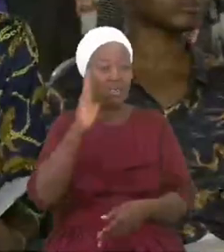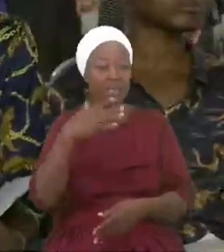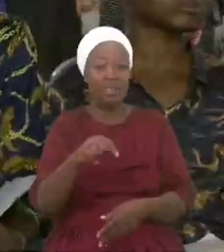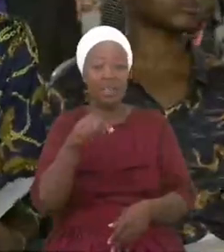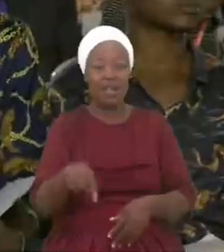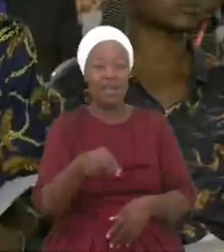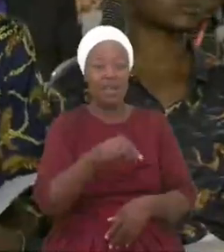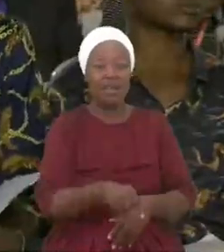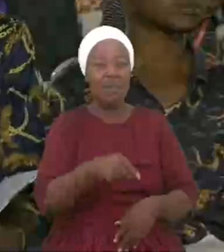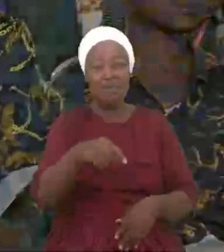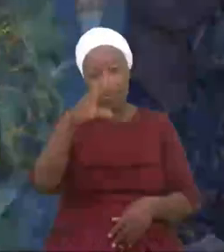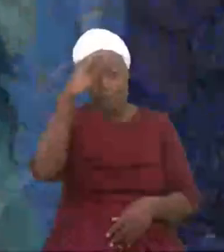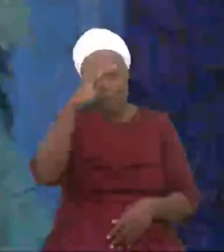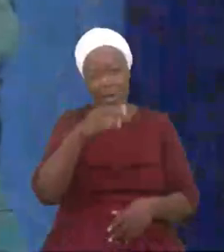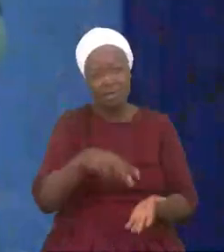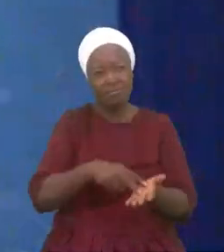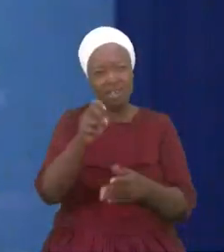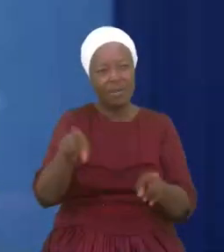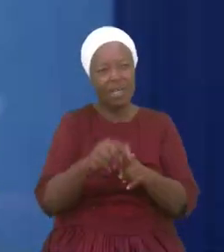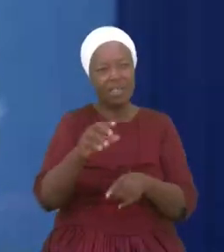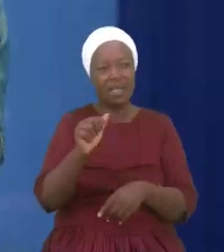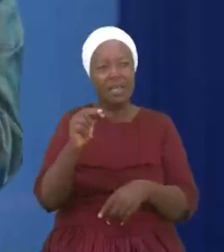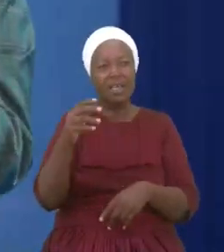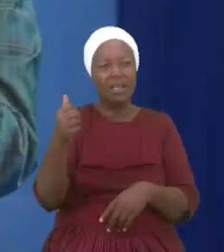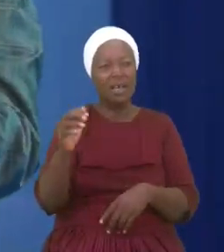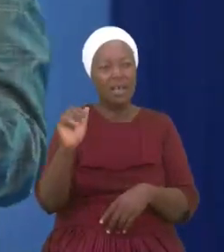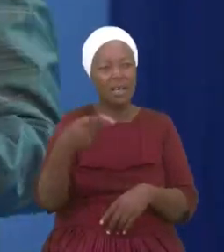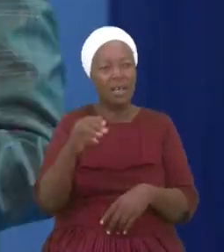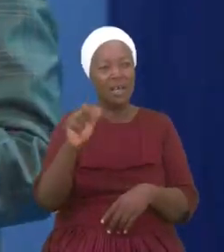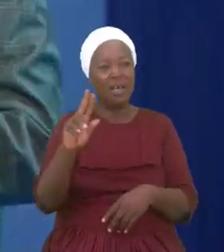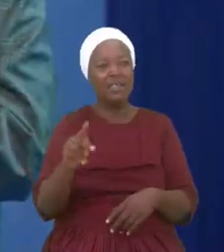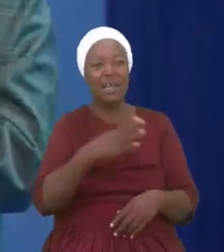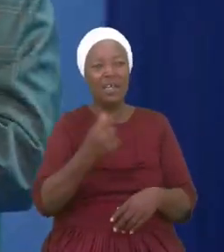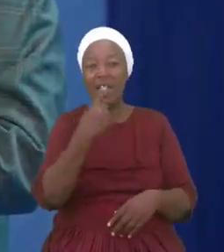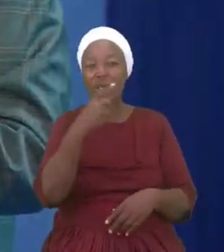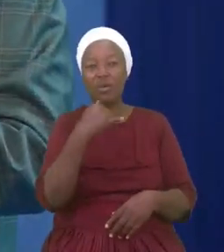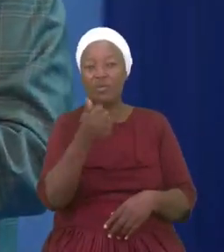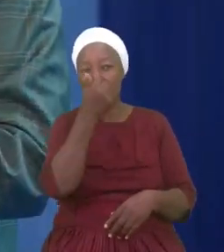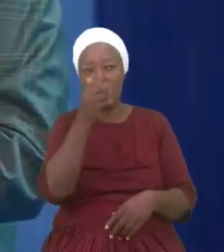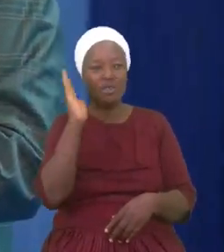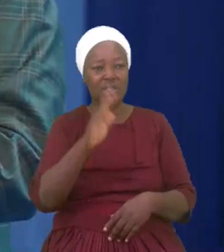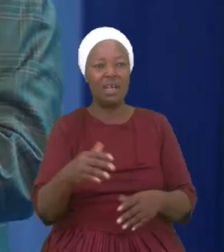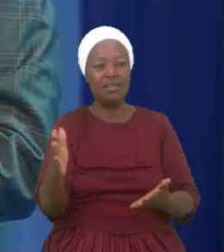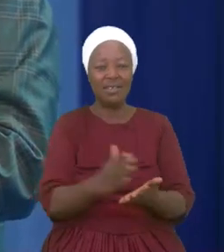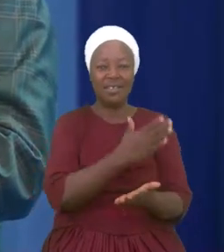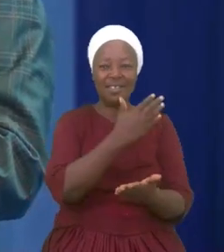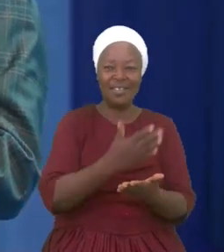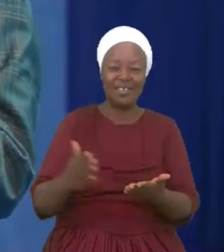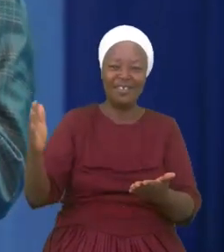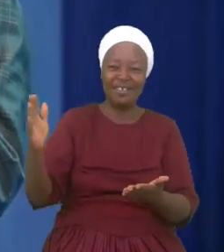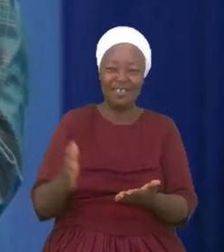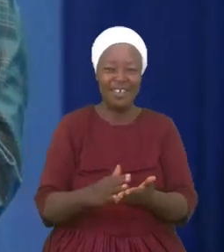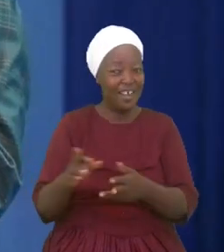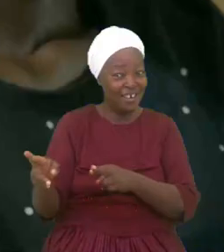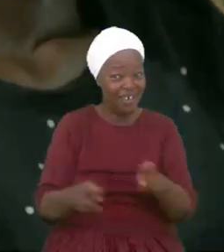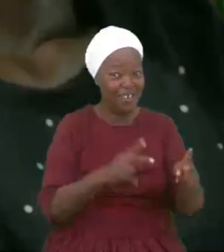t'arriver ce soir que il dit alors le boiteux sautera comme un chef et la langue du